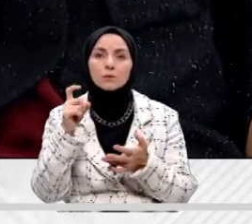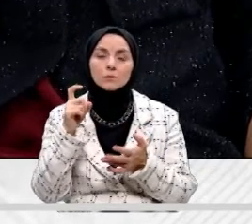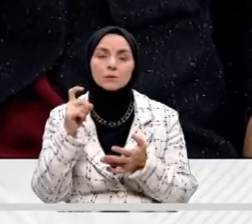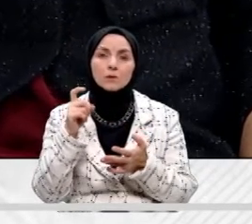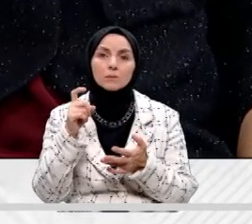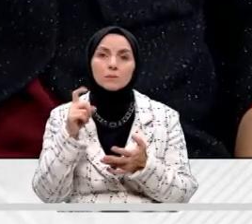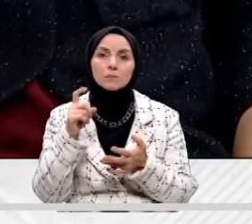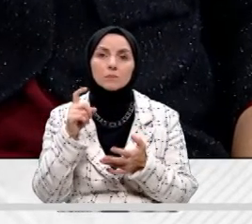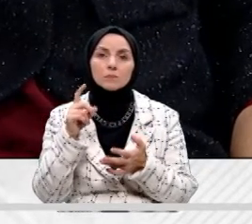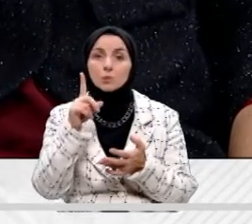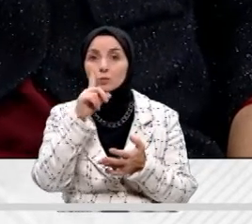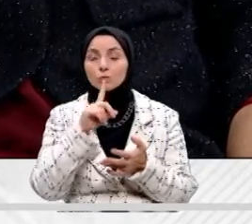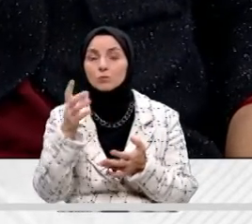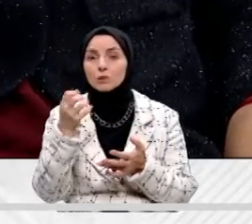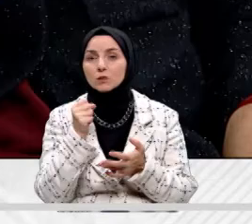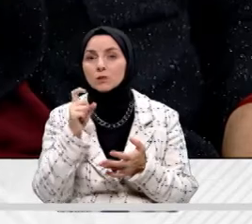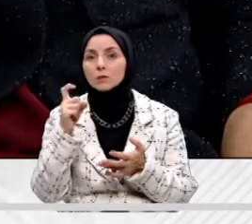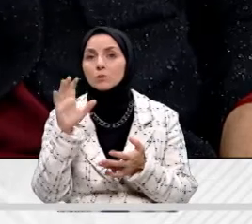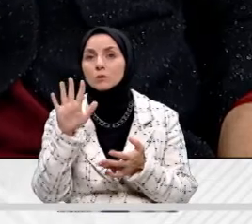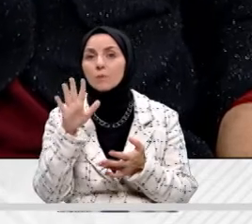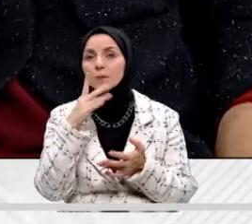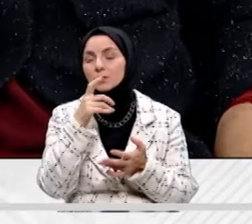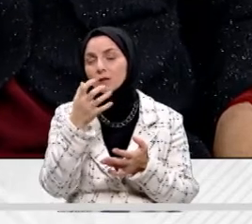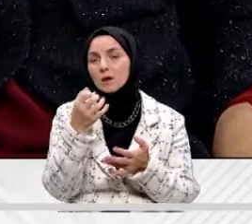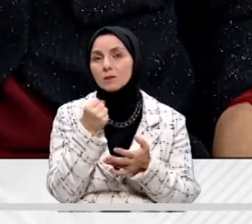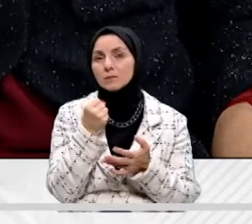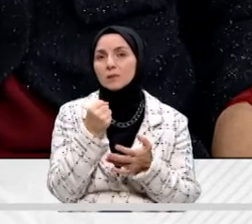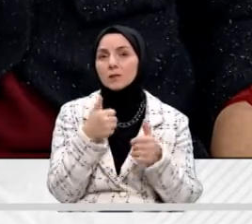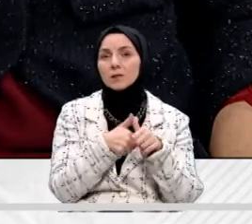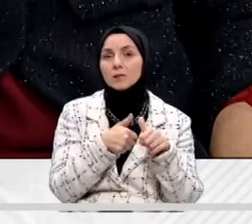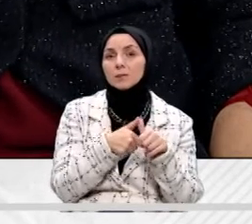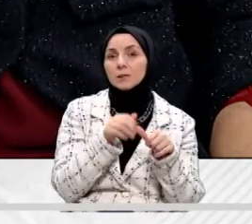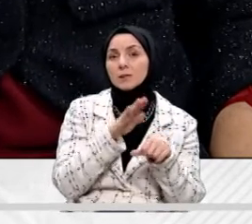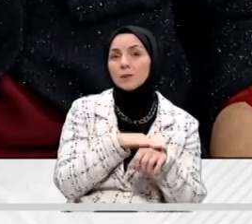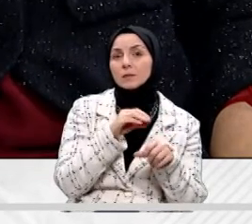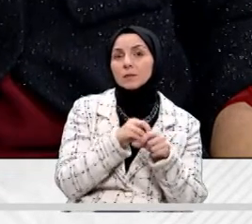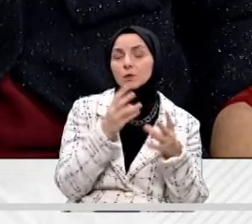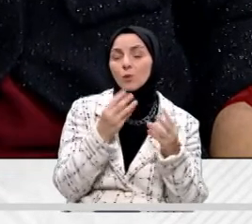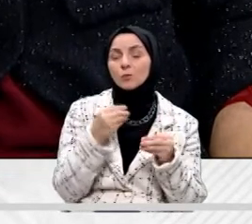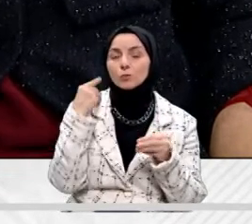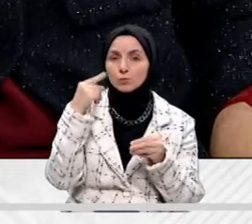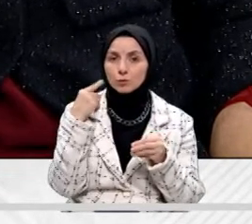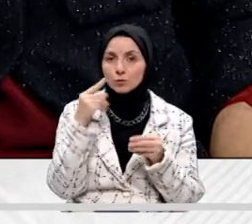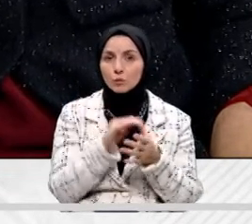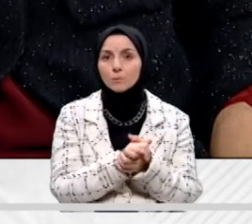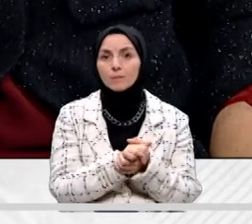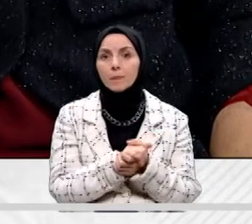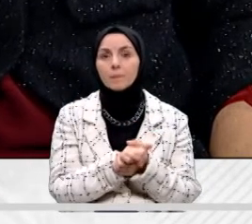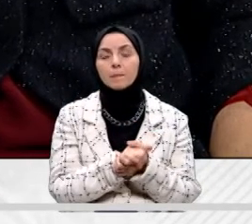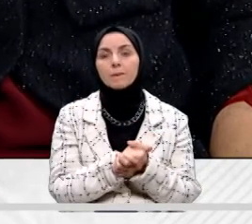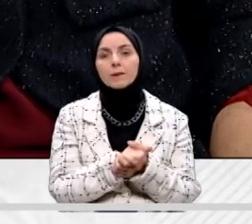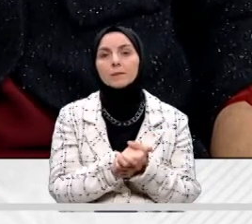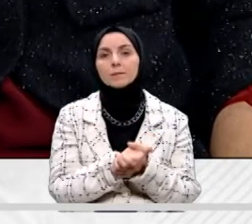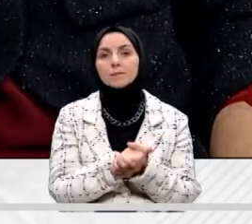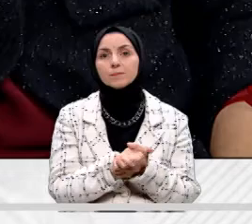demiş şimdi buradaki asıl problem şu Mesela çocuk geldi 75 aldı değil mi ya da 95 aldı tam puan kaç 100 Evet tebrik yok